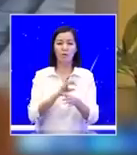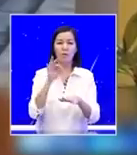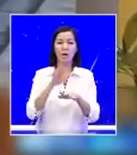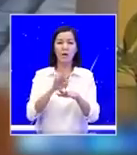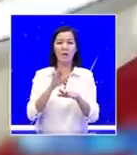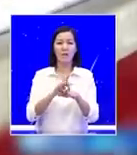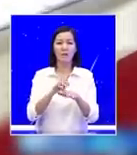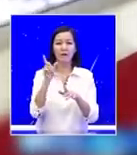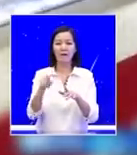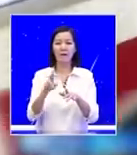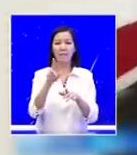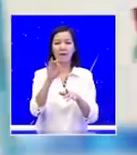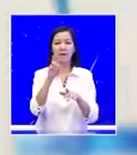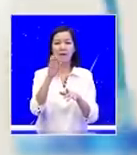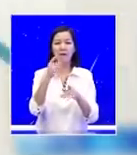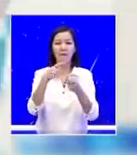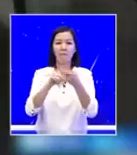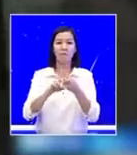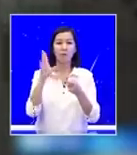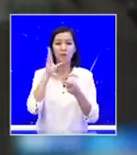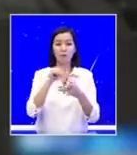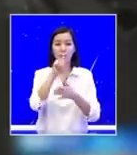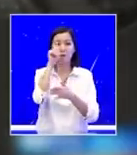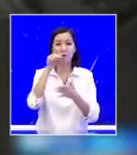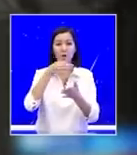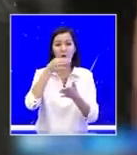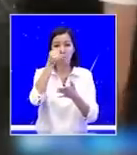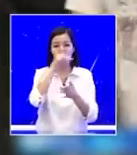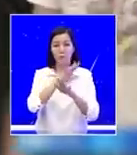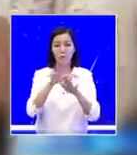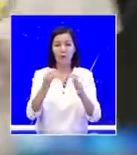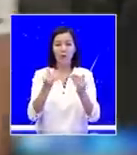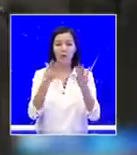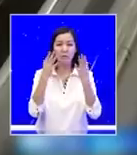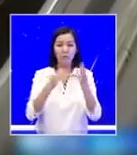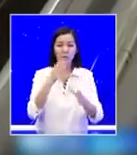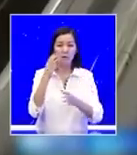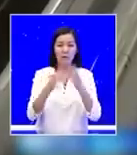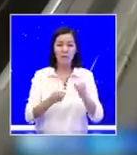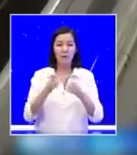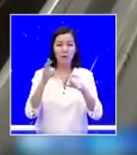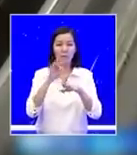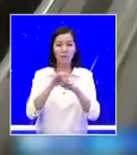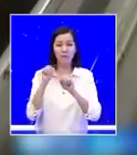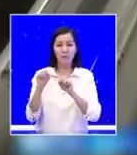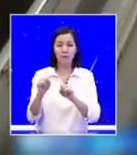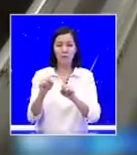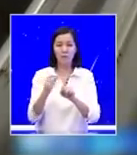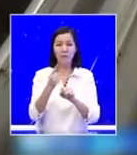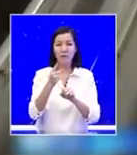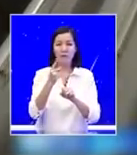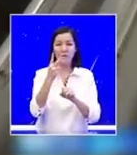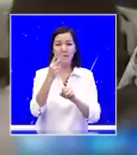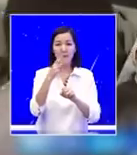аэрозоль бөлшегі адамға коронавирус жұқтыруы мүмкін бе деген сұраққа жауап таппаған. Қазіргі таңда әлем елдері қауіпті індеттен сақтану үшін